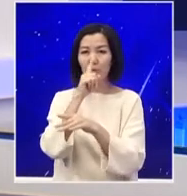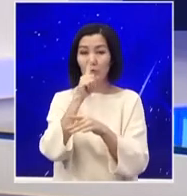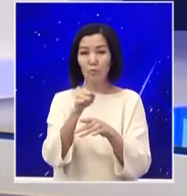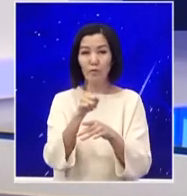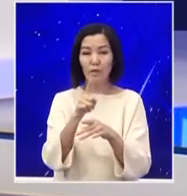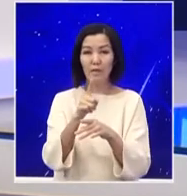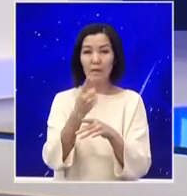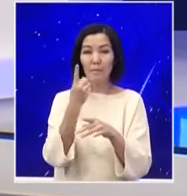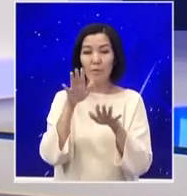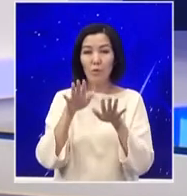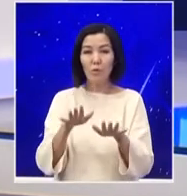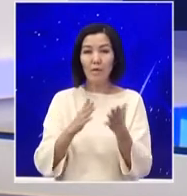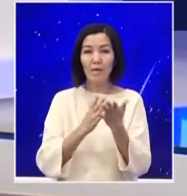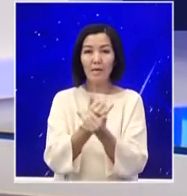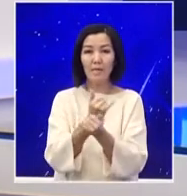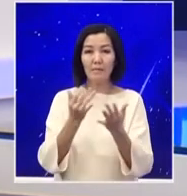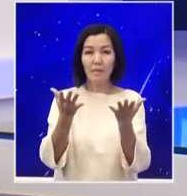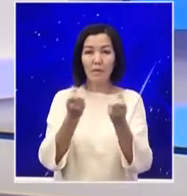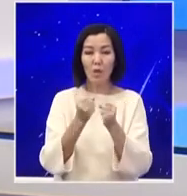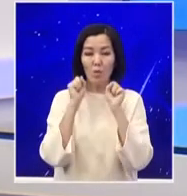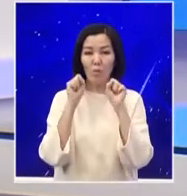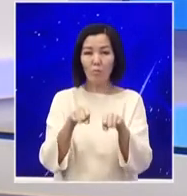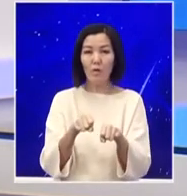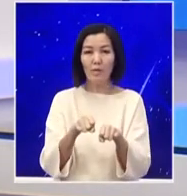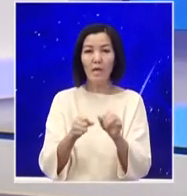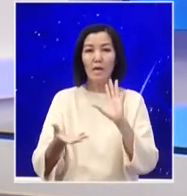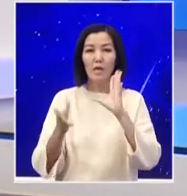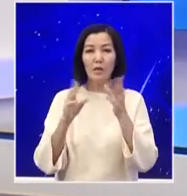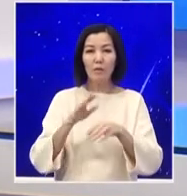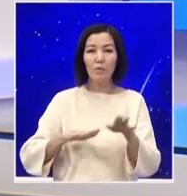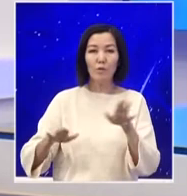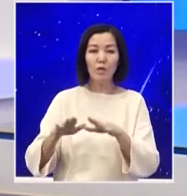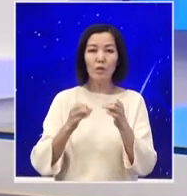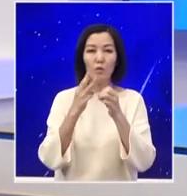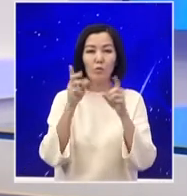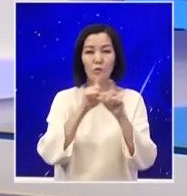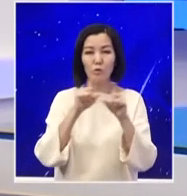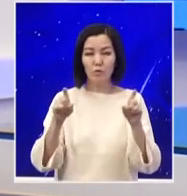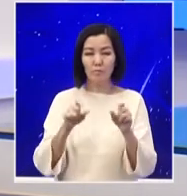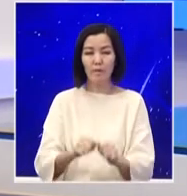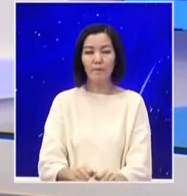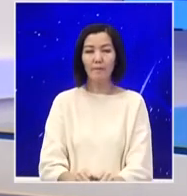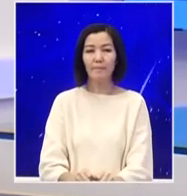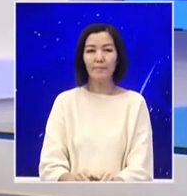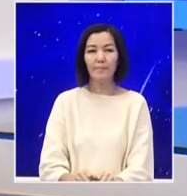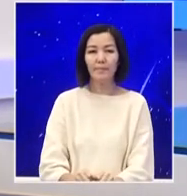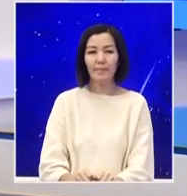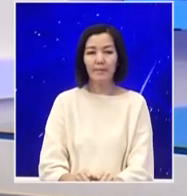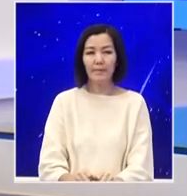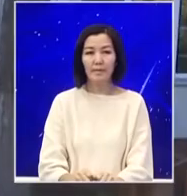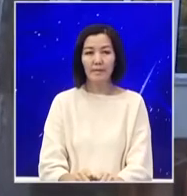түспейді. Сұранысы көп қызмет мамандары бір кабинетте шұғылдырылды. Жалпы бұл өңірде ашылған 13-ші мекеме.